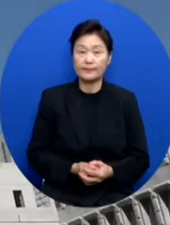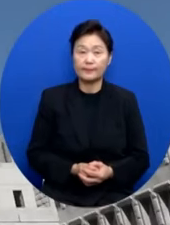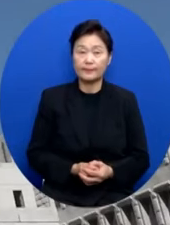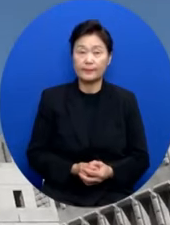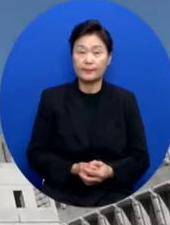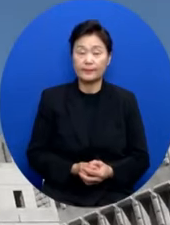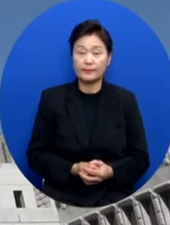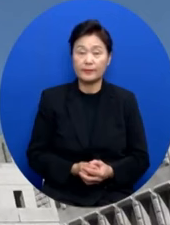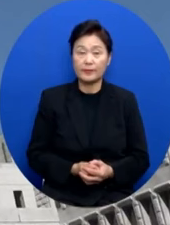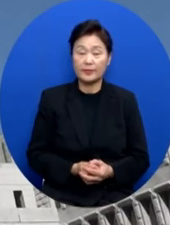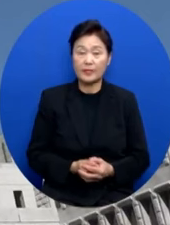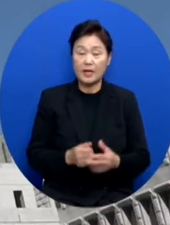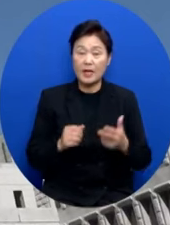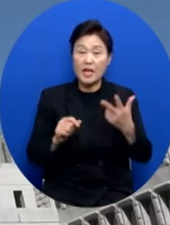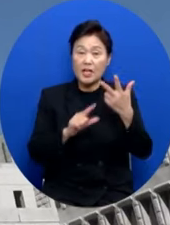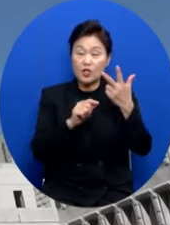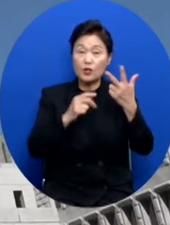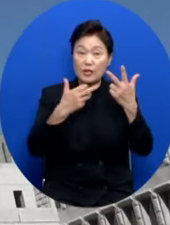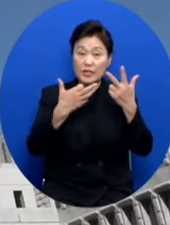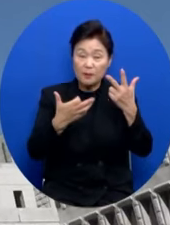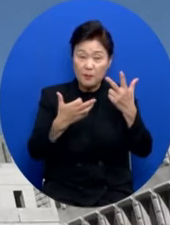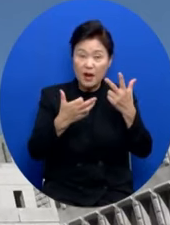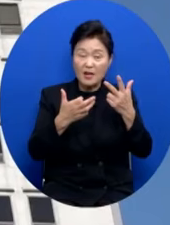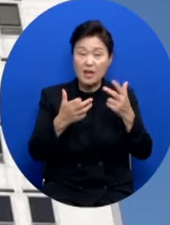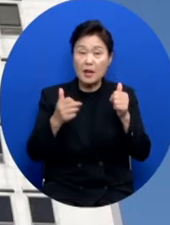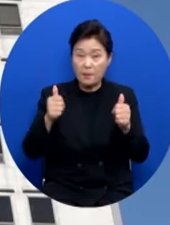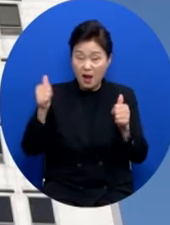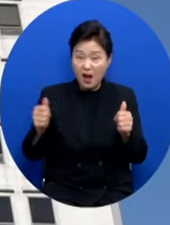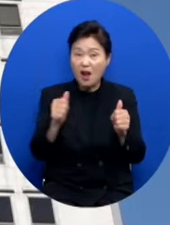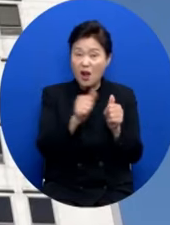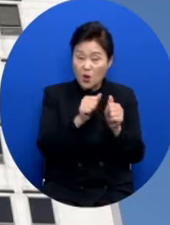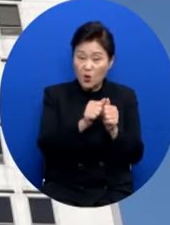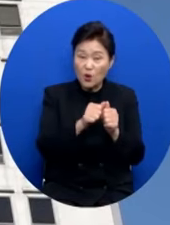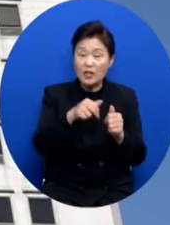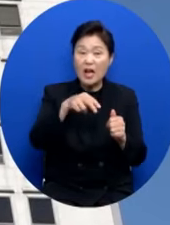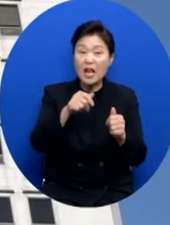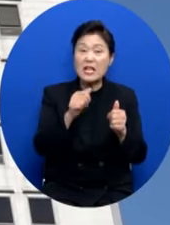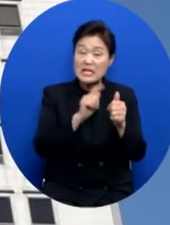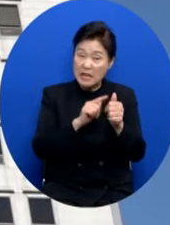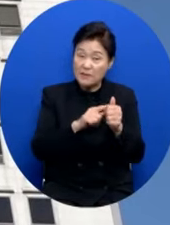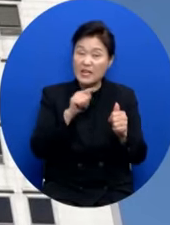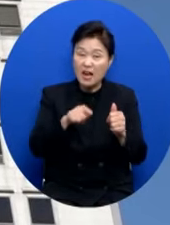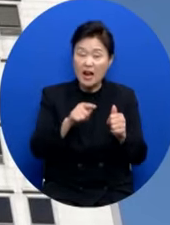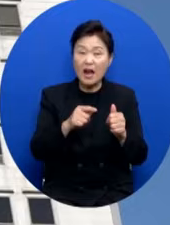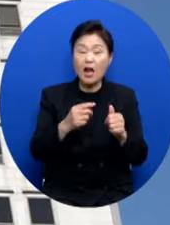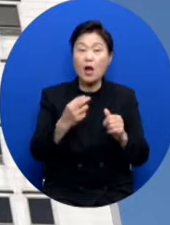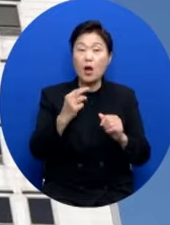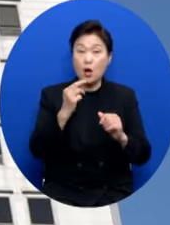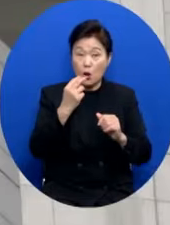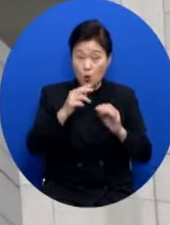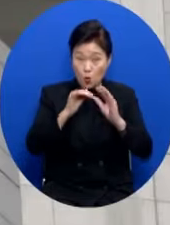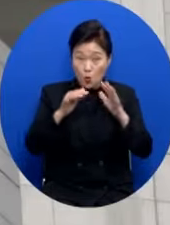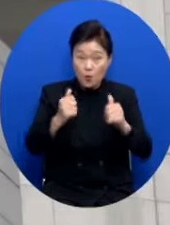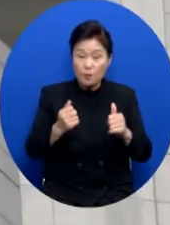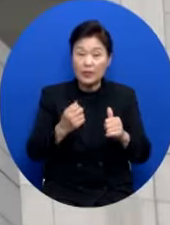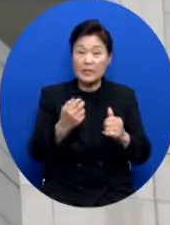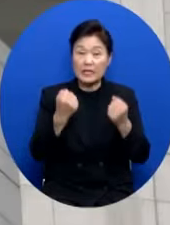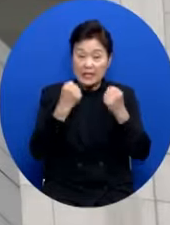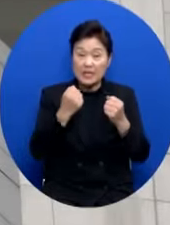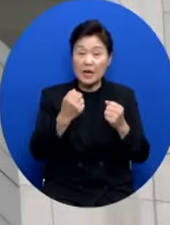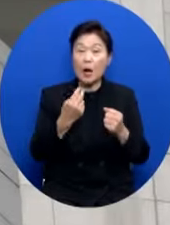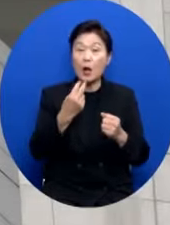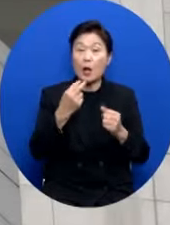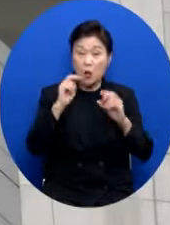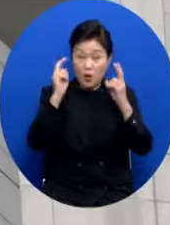짚어봤습니다 지난 7월 18일 동성인 결혼한 소성욱 씨가 국민건강 보험 공단을 상대로 낸 보험료 부과 처분 취소